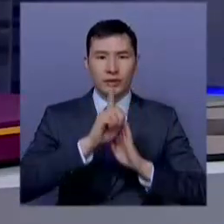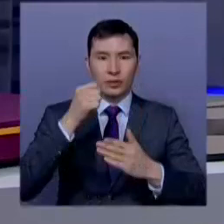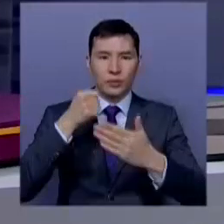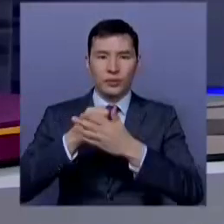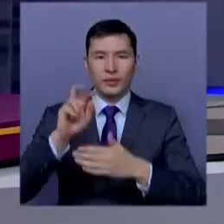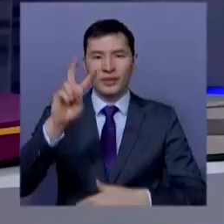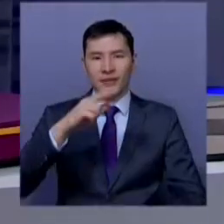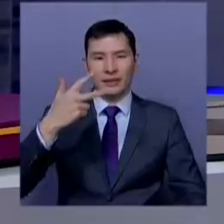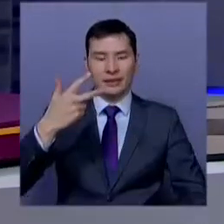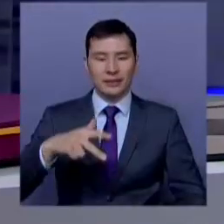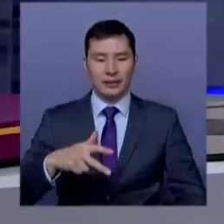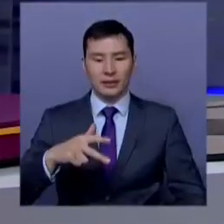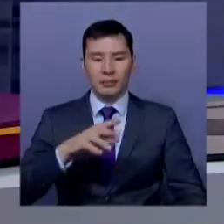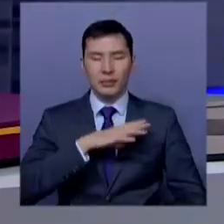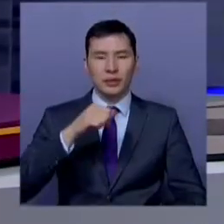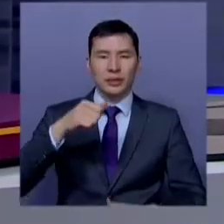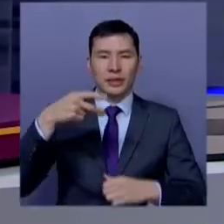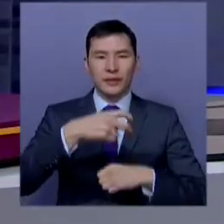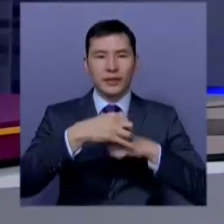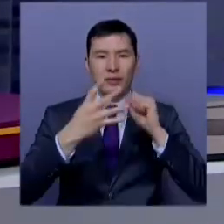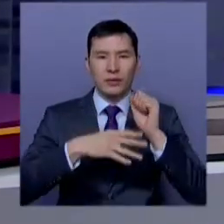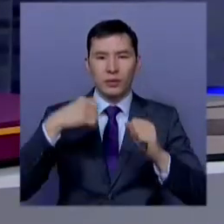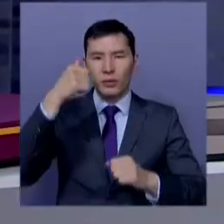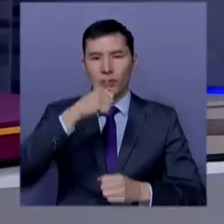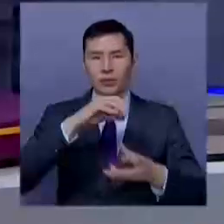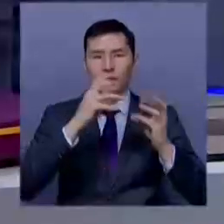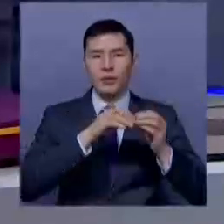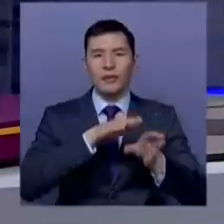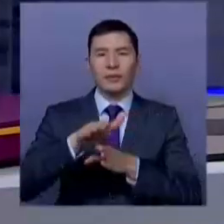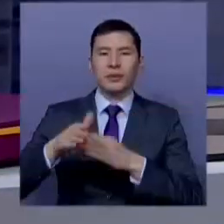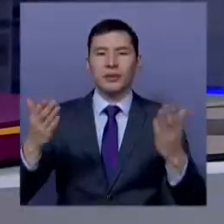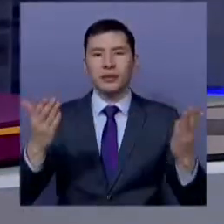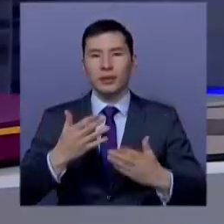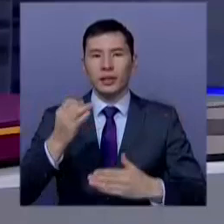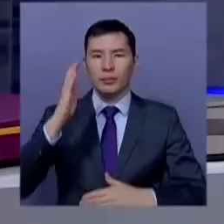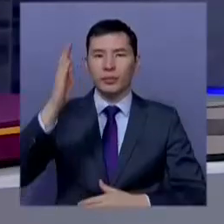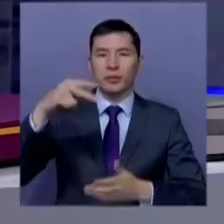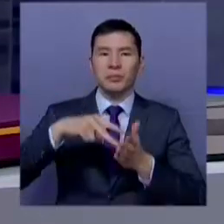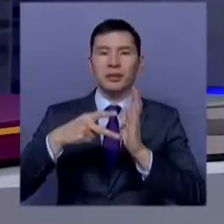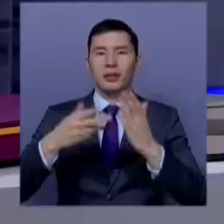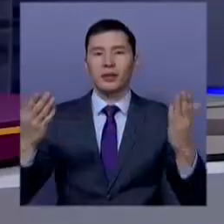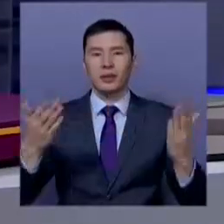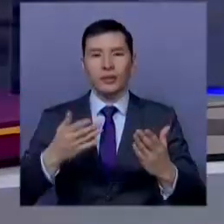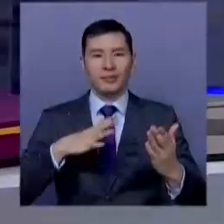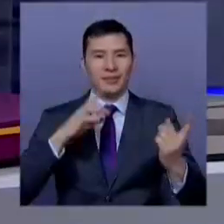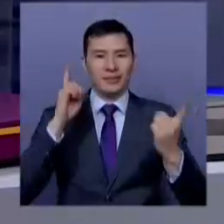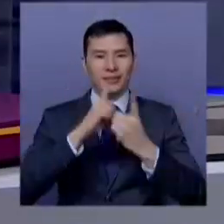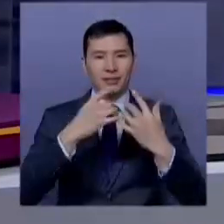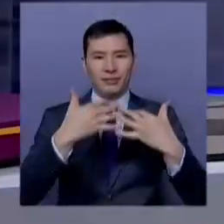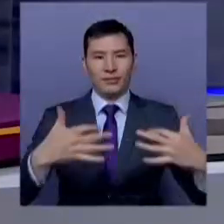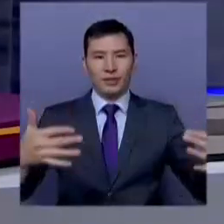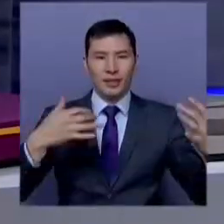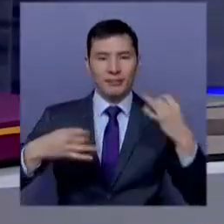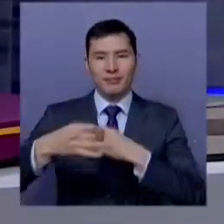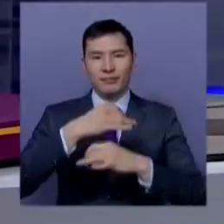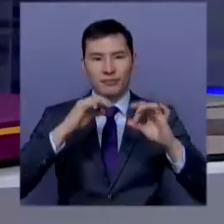дейін жалғасты. Өткен жылға атқарылған шаруалар мен болашаққа қойылған мақсат тізбектелген кездесу бұл жолы ерекше